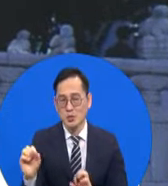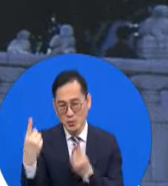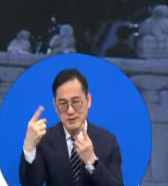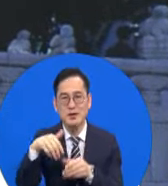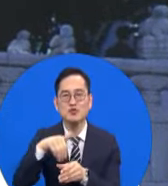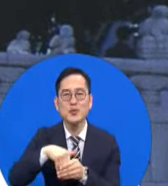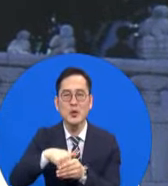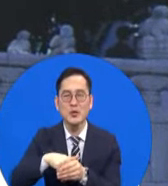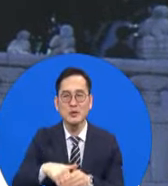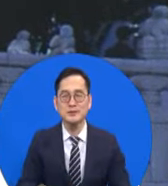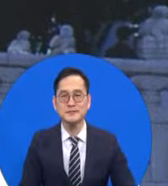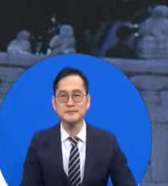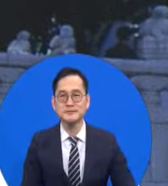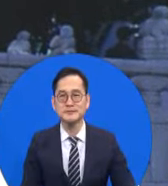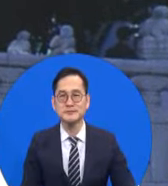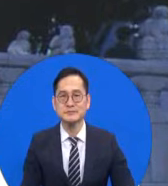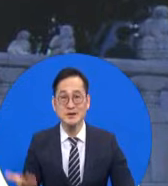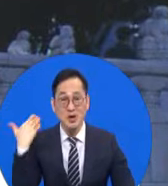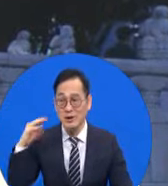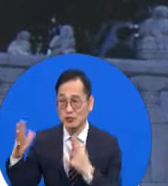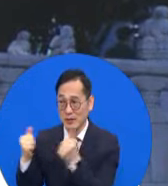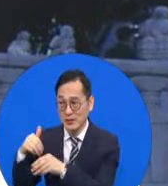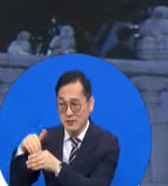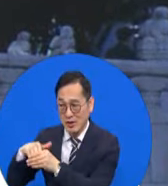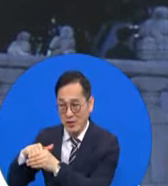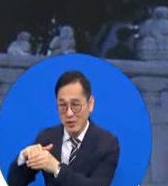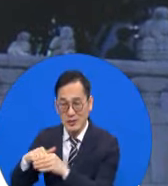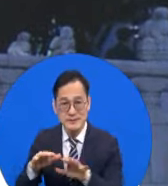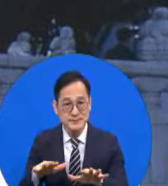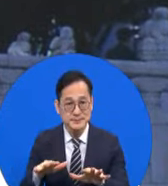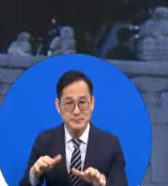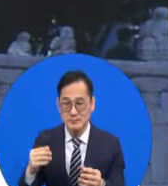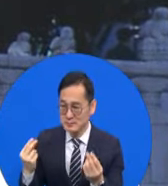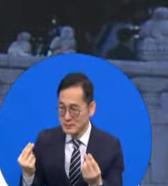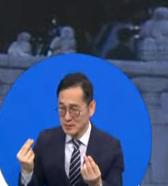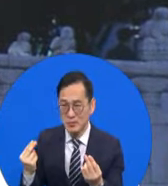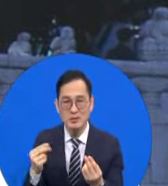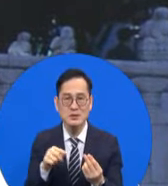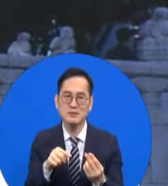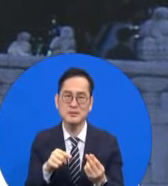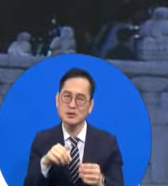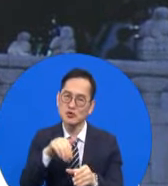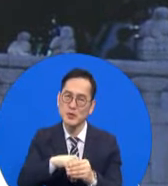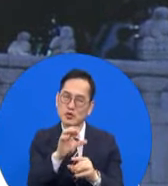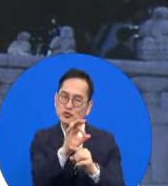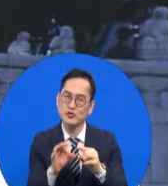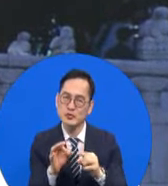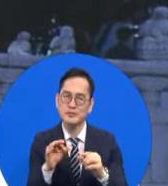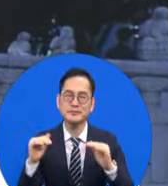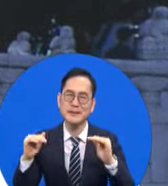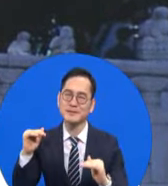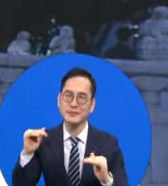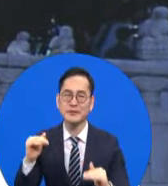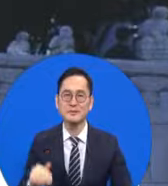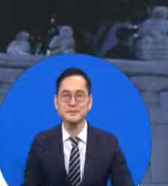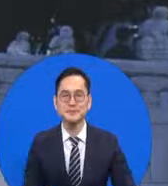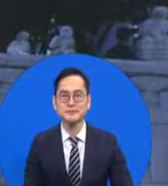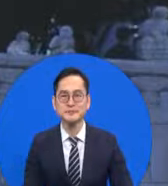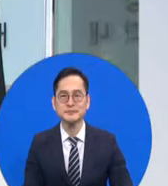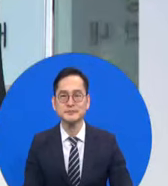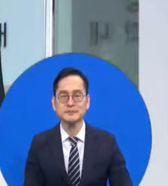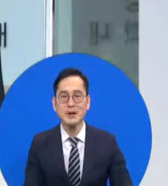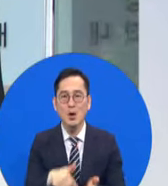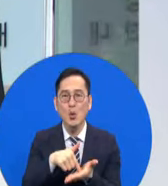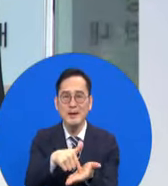중입니다. 그런데 지난 총선보다 현재 투표율이 조금 낮다고 합니다. 현장에 나가 있는 취재 기자 연결하겠습니다. 서울